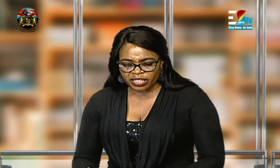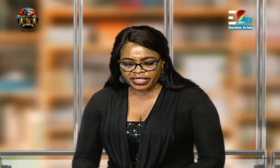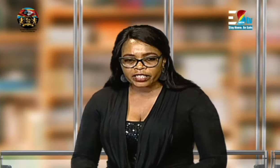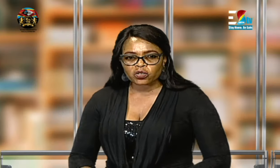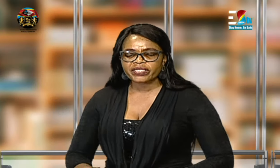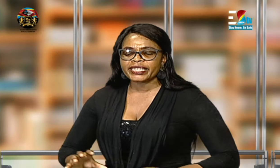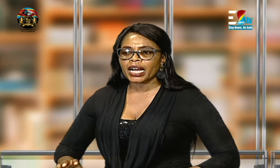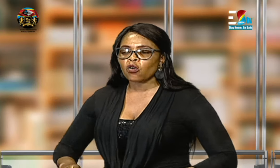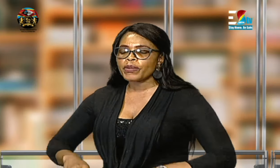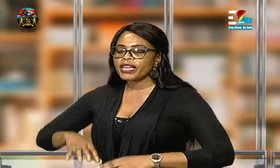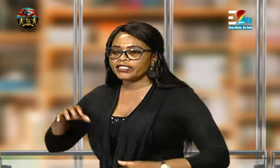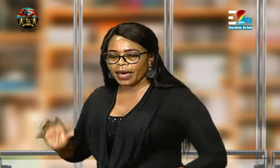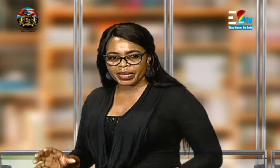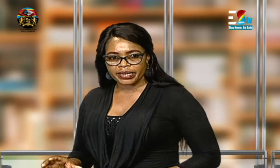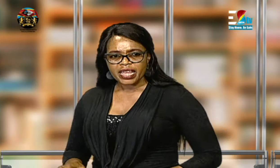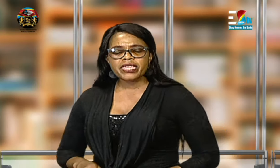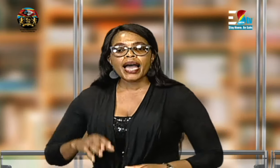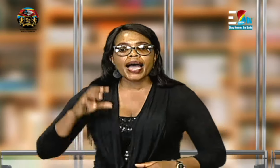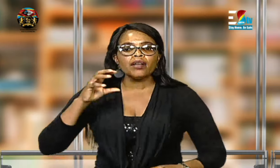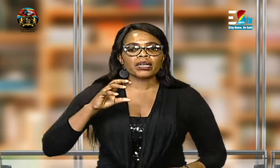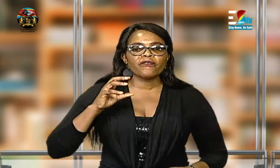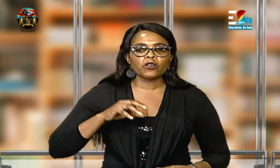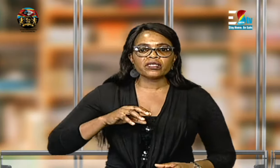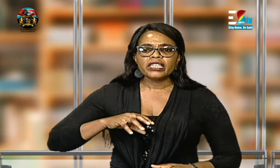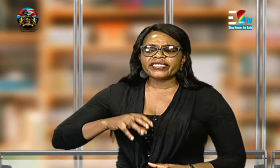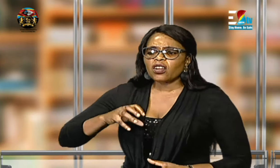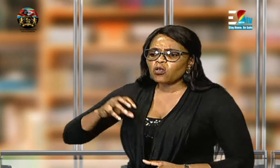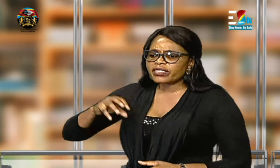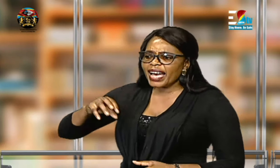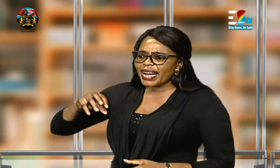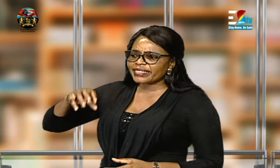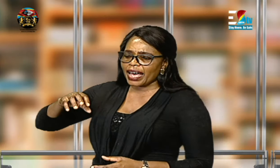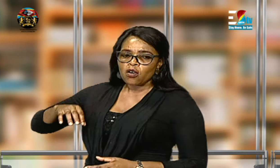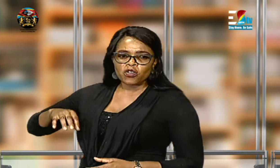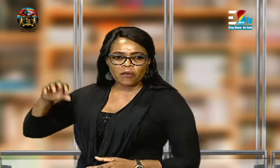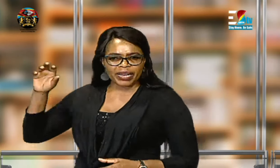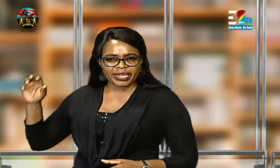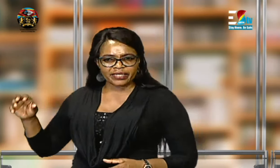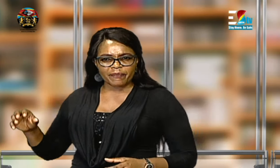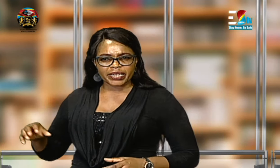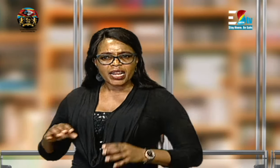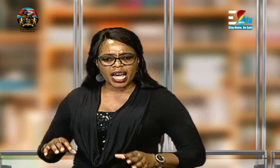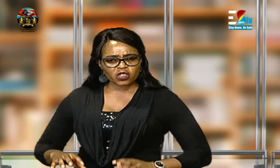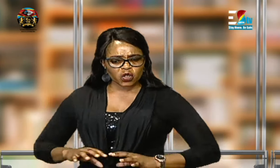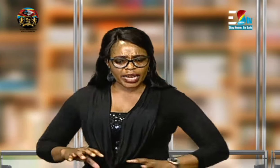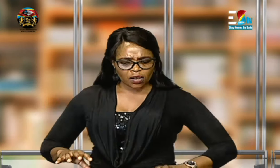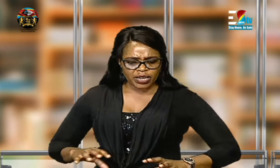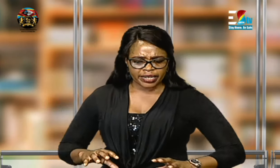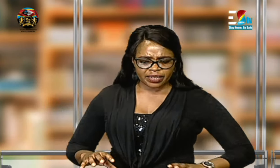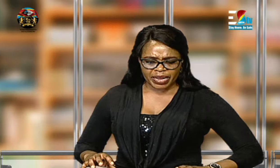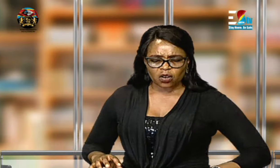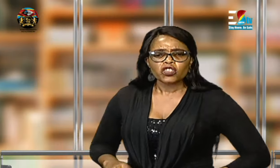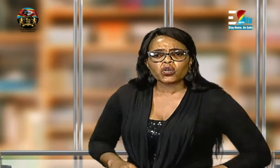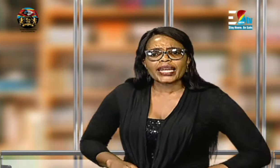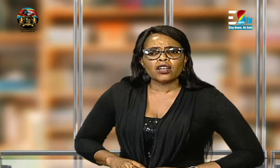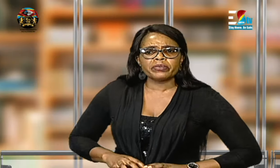ngaveta kulesingeniso ukuthi yenteka kuphi enthabeni nyalo ke mfundzi sale ungithatha uyongibeka enthabeni la sothi ucala khona